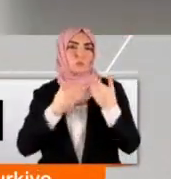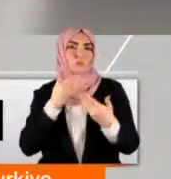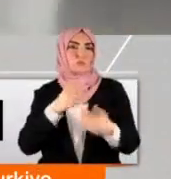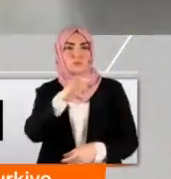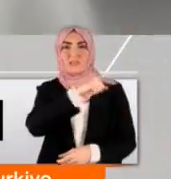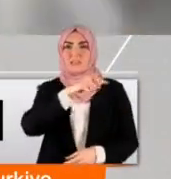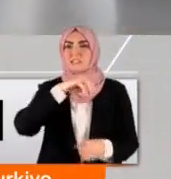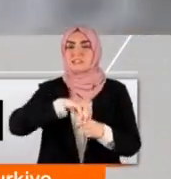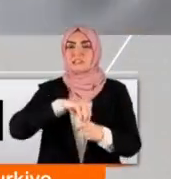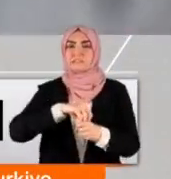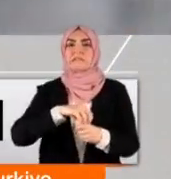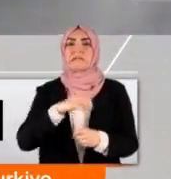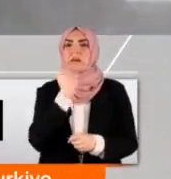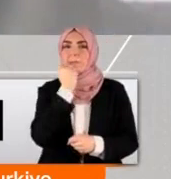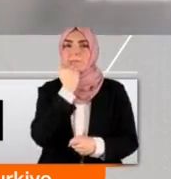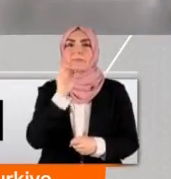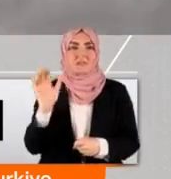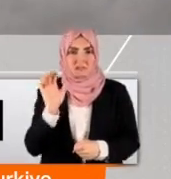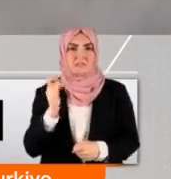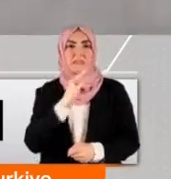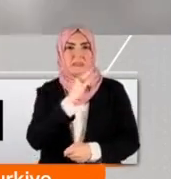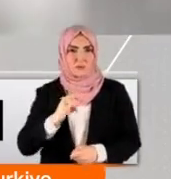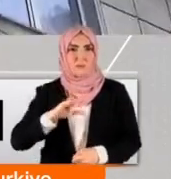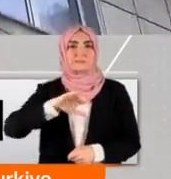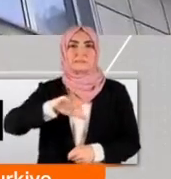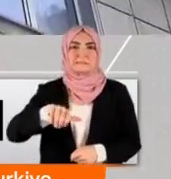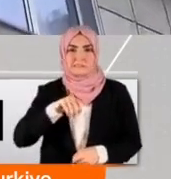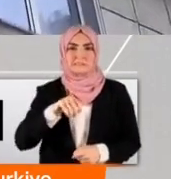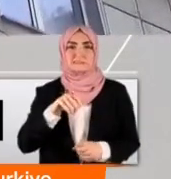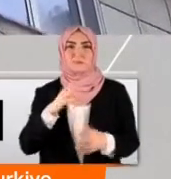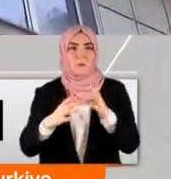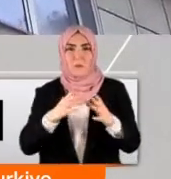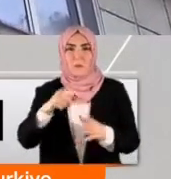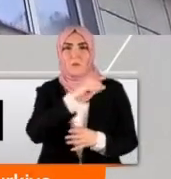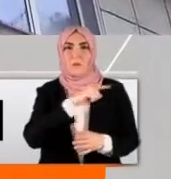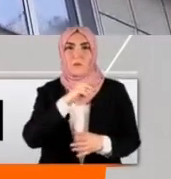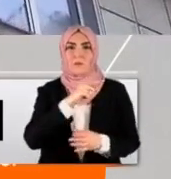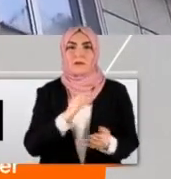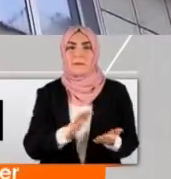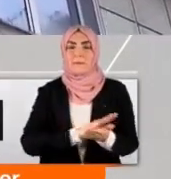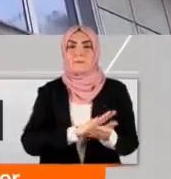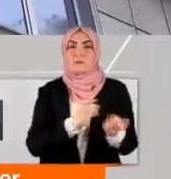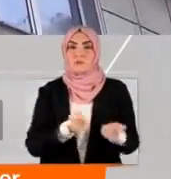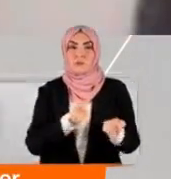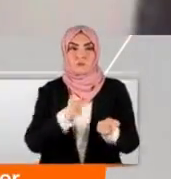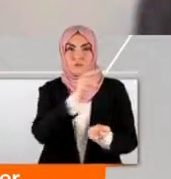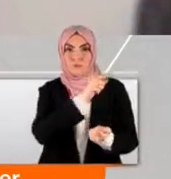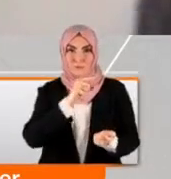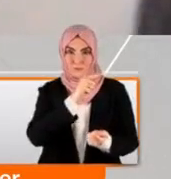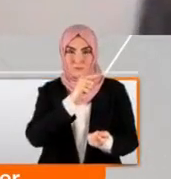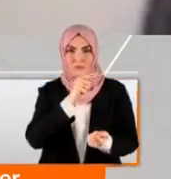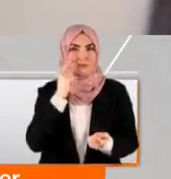taciz, tecavüz ve hırsızlık furyasını ise görmezden gelen bu zihniyetin ipliğini